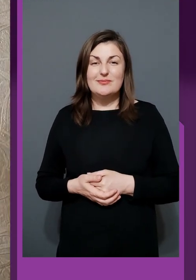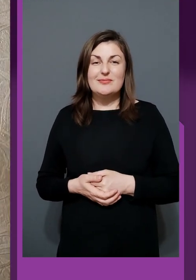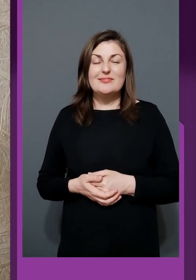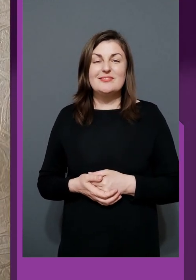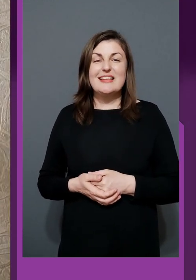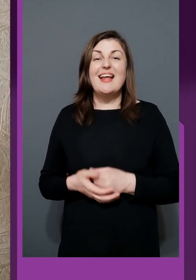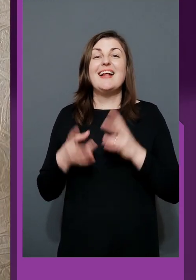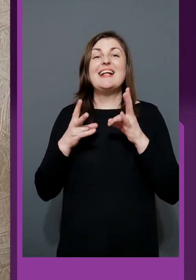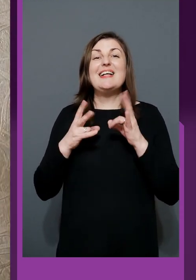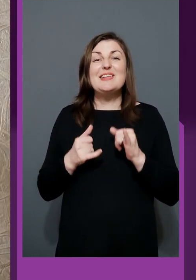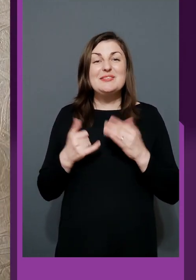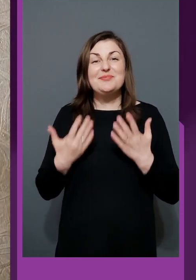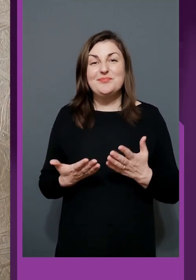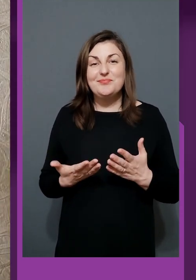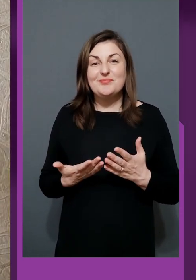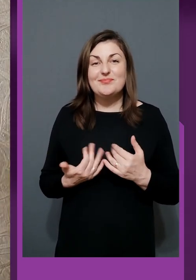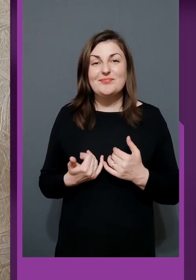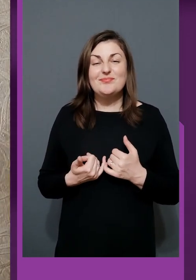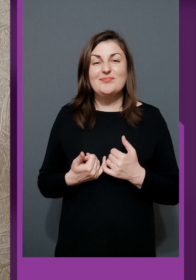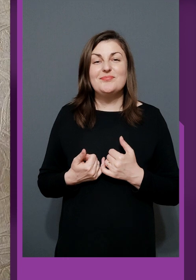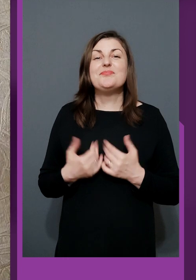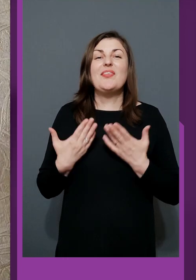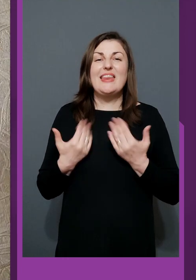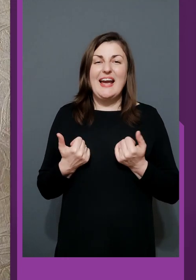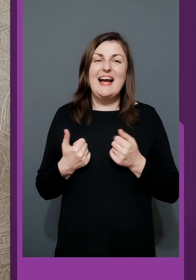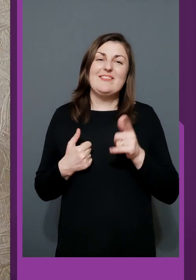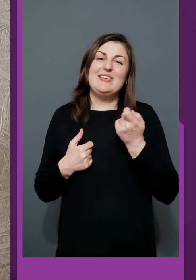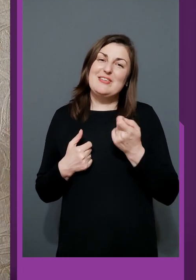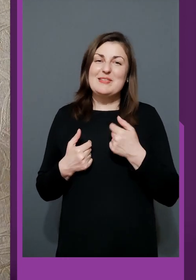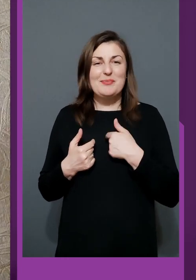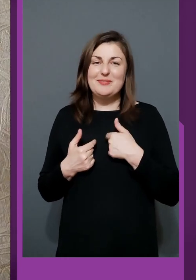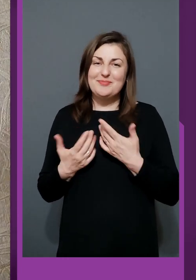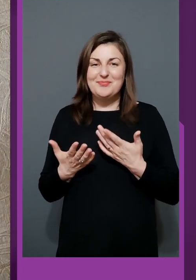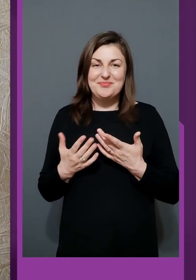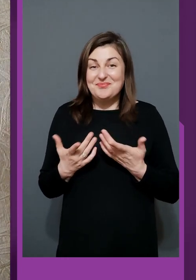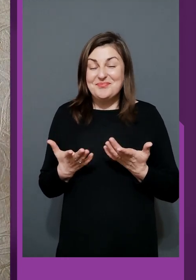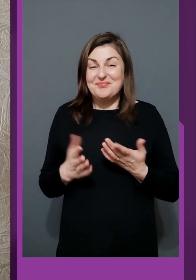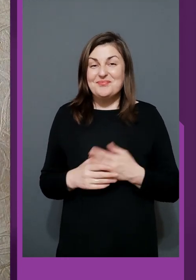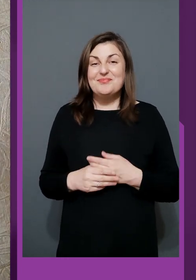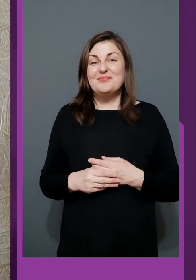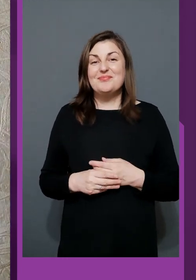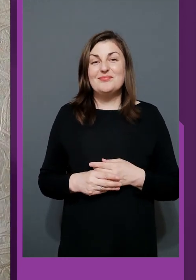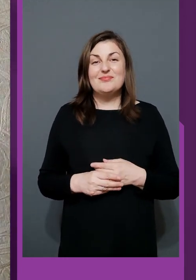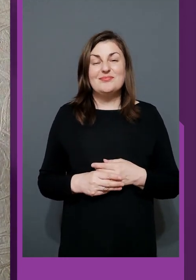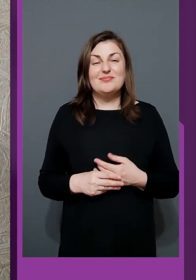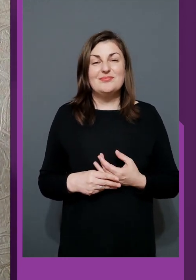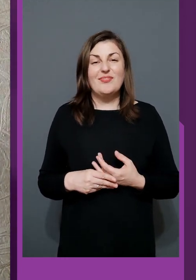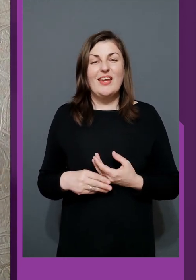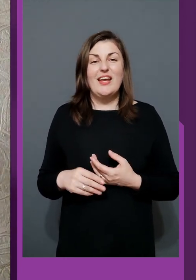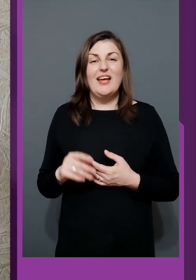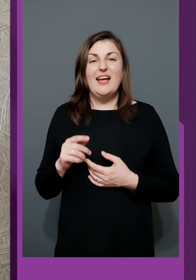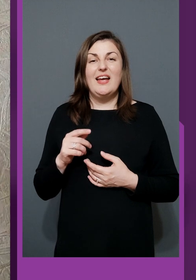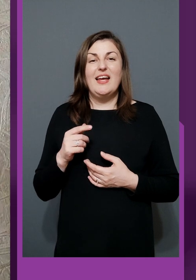золото ну е так Ви трошки мене за